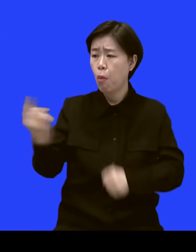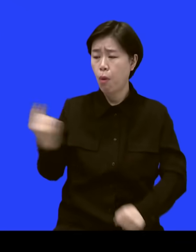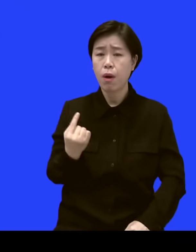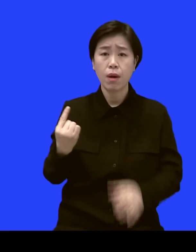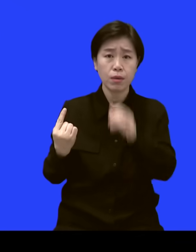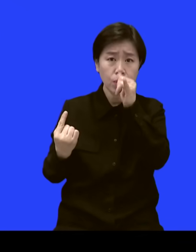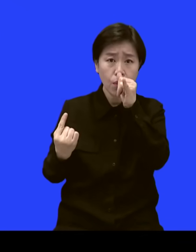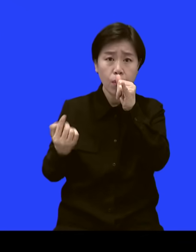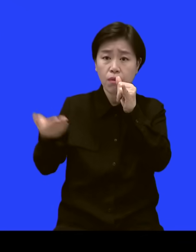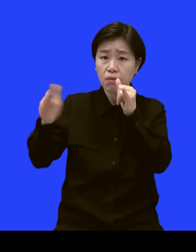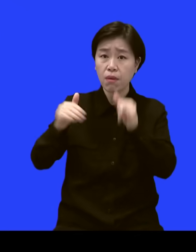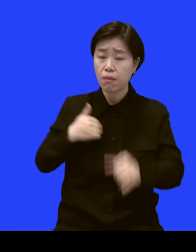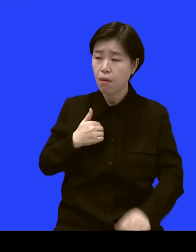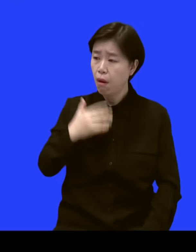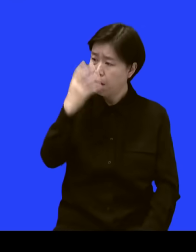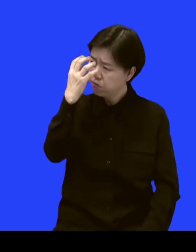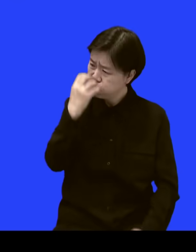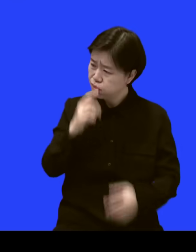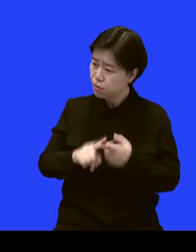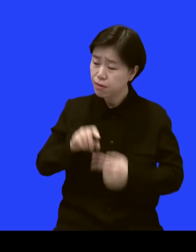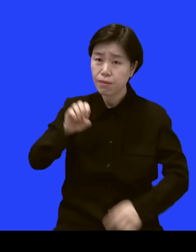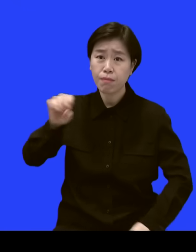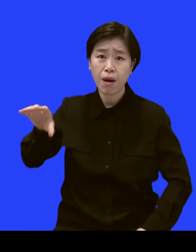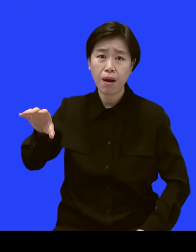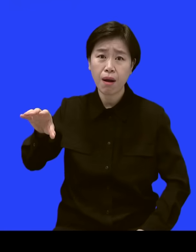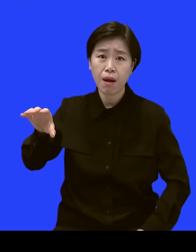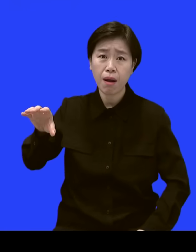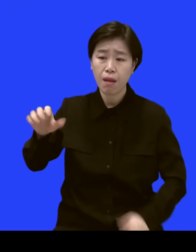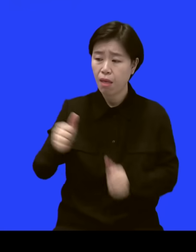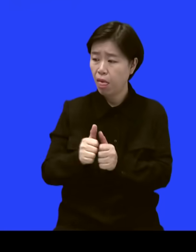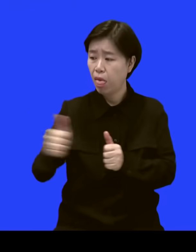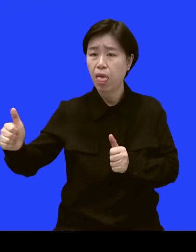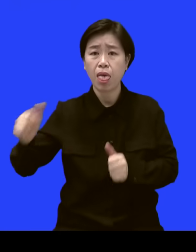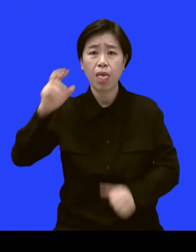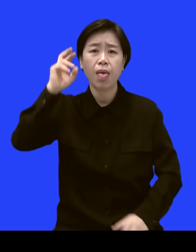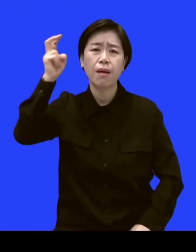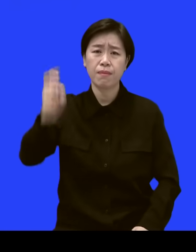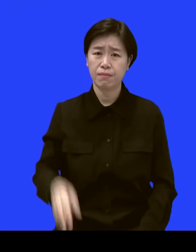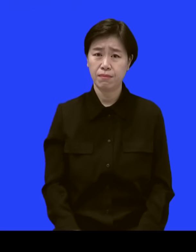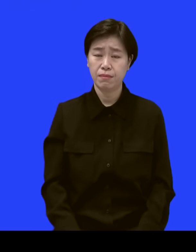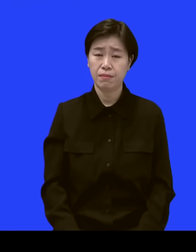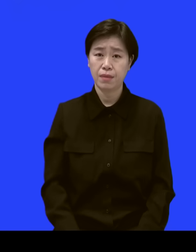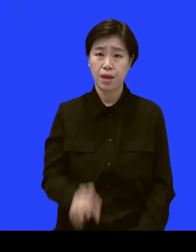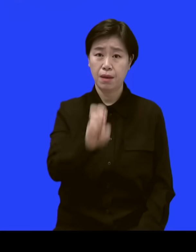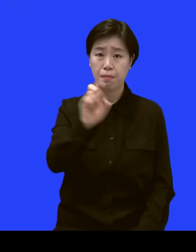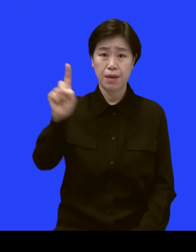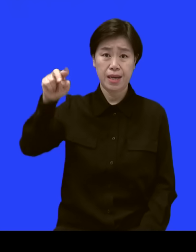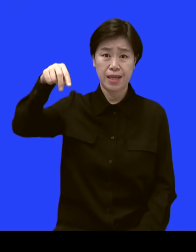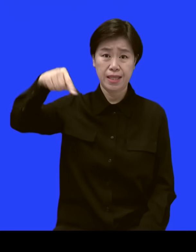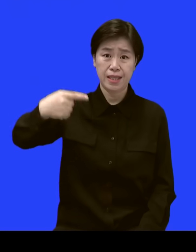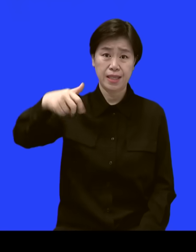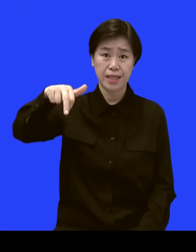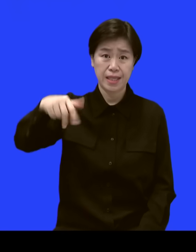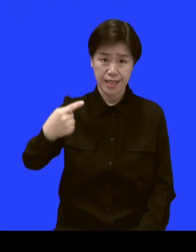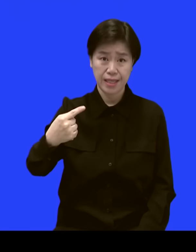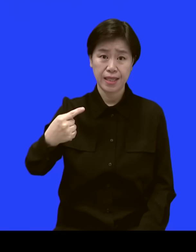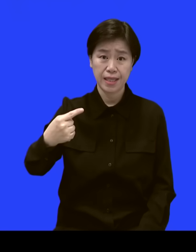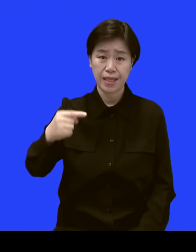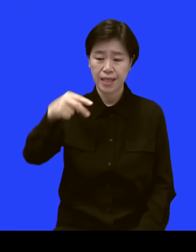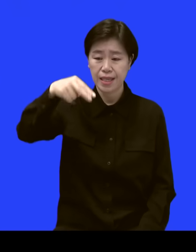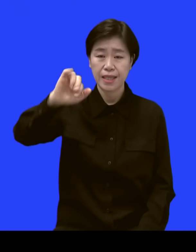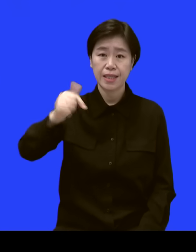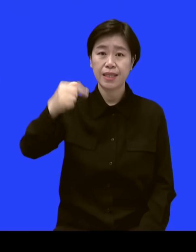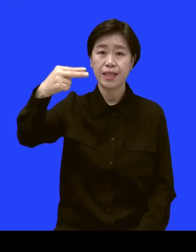사실은 내가 말이야 전혀 말 못하겠더라고요. 지금 마스크 신드롬이라고 그랬잖아요. 이거 쓰고 네. 있을 때는 내가 늘 네.